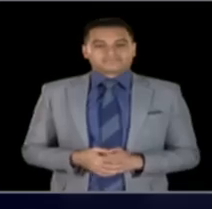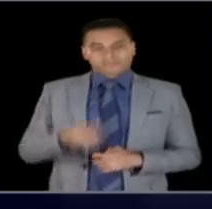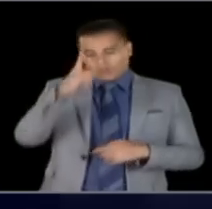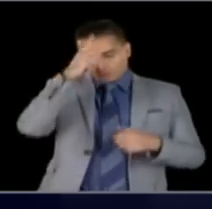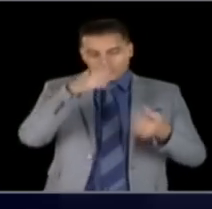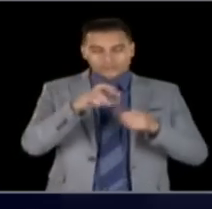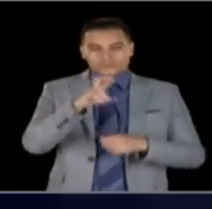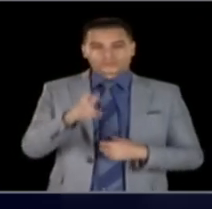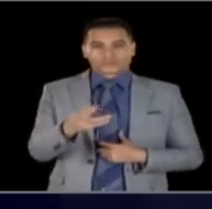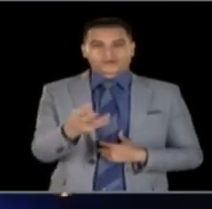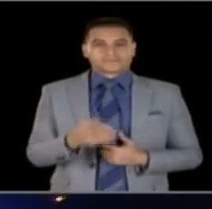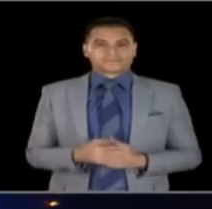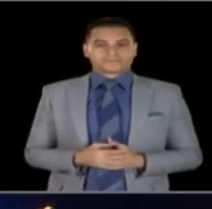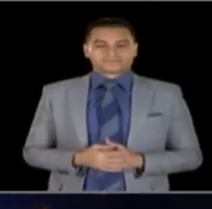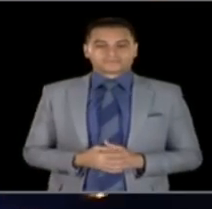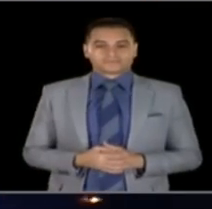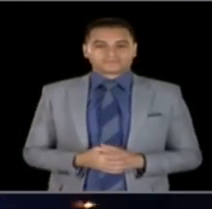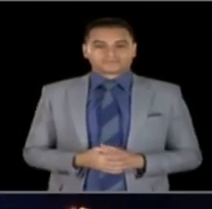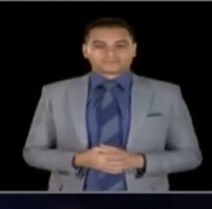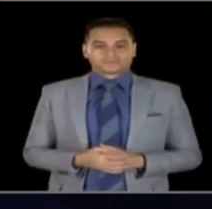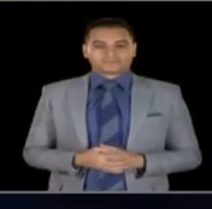علوم، والسؤال هو